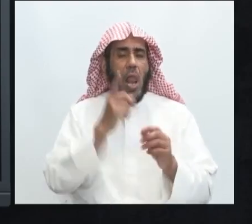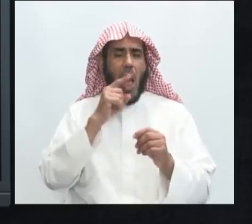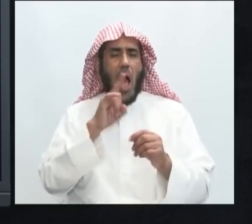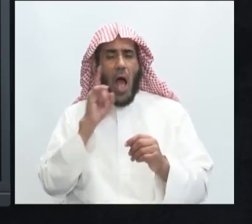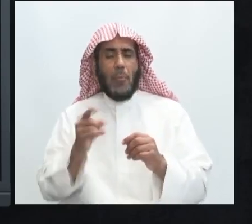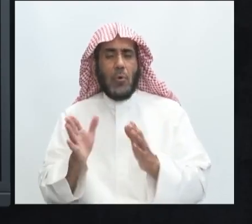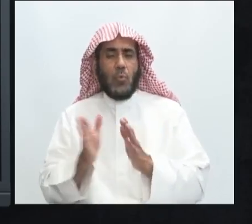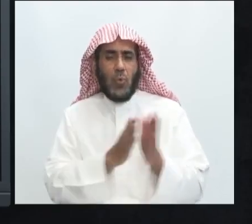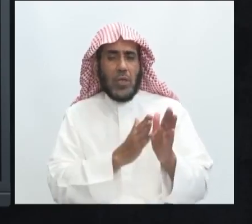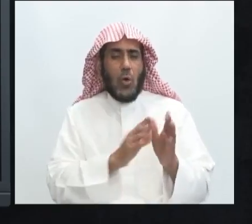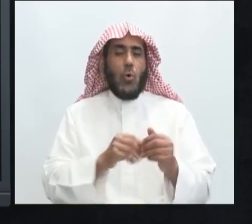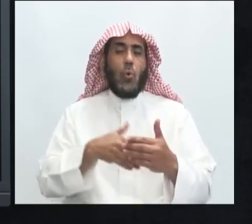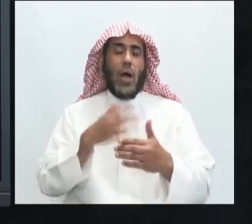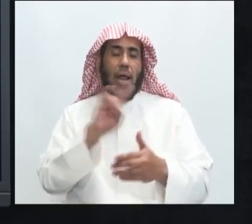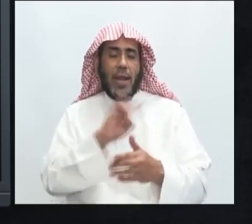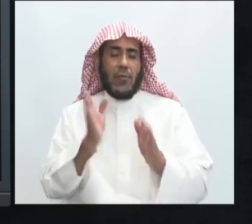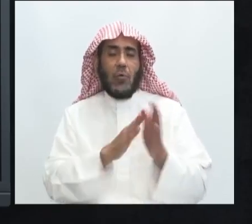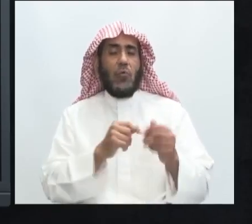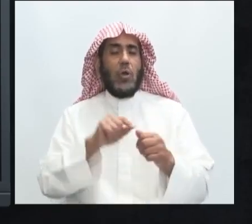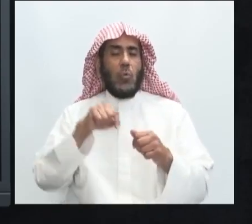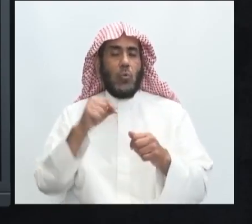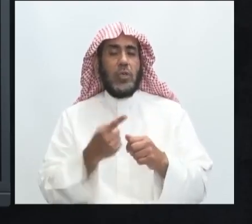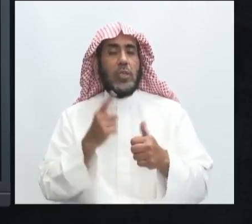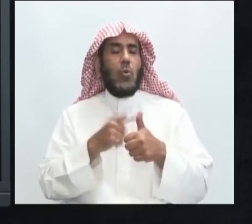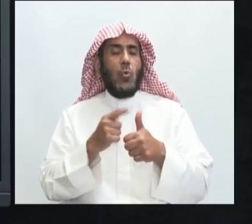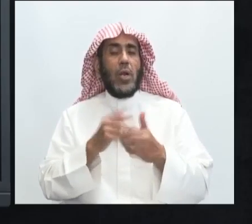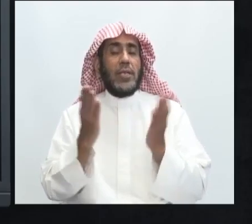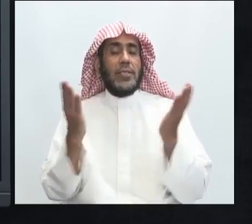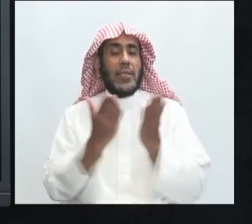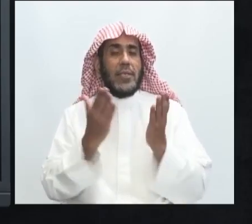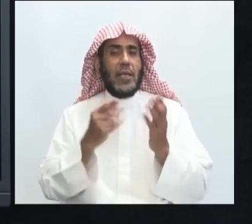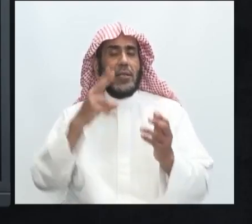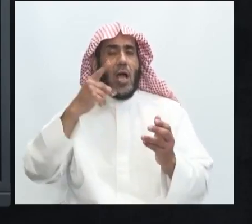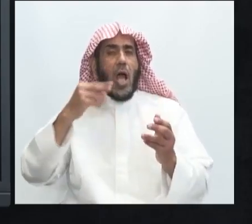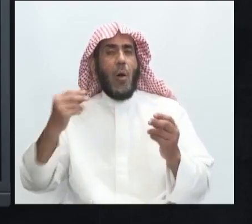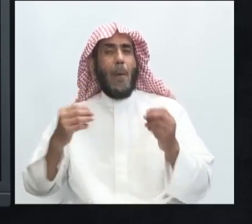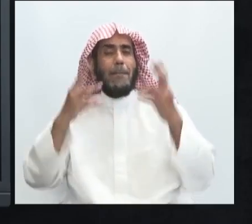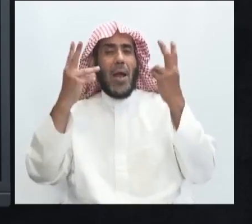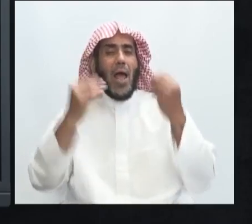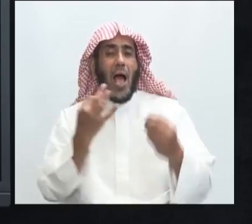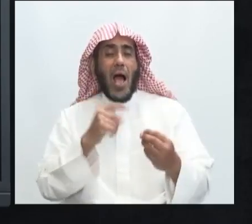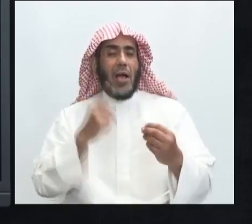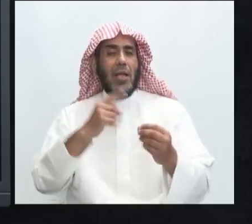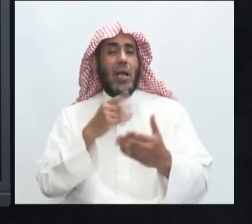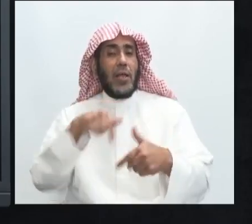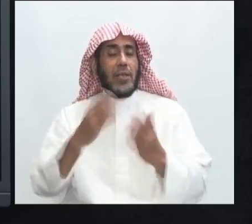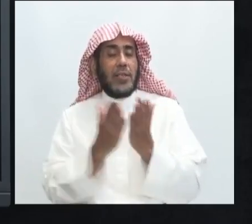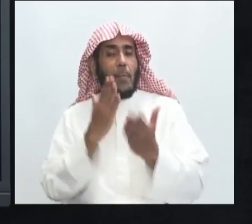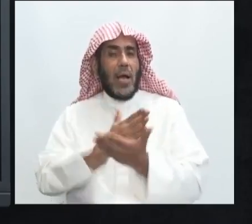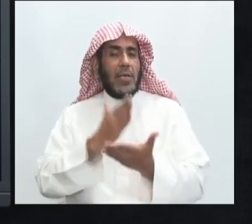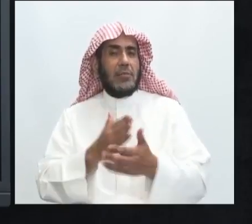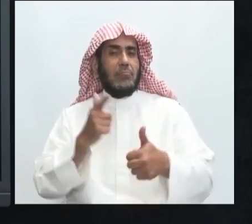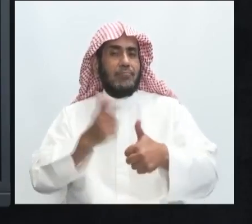لوحده في هذا الكتاب نحن ما زلنا في الوحده الاولى دراسات بلاغيه وعرفنا كذلك ان هذا الكتاب ينقسم الى قسمين